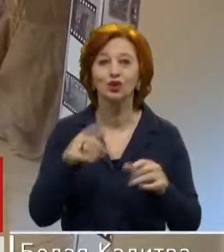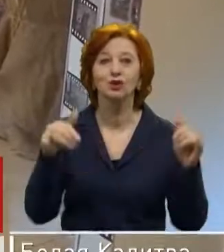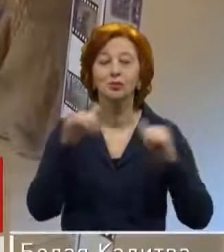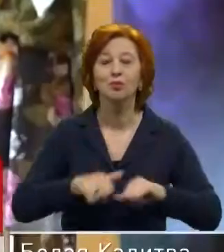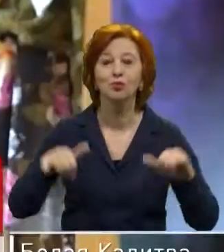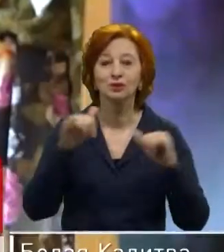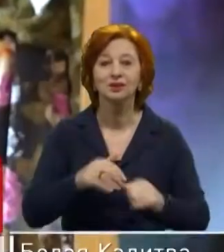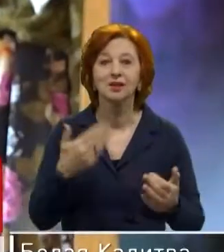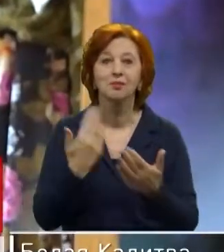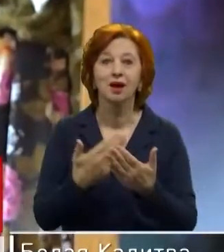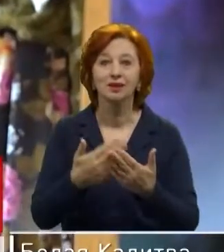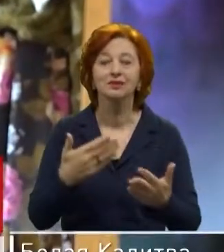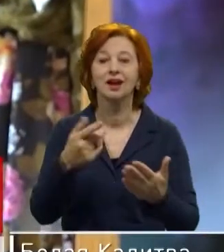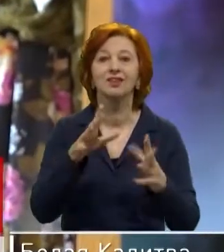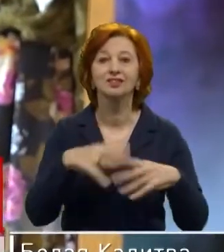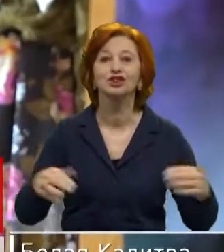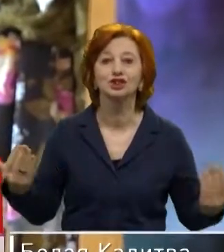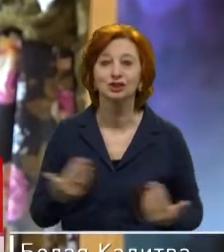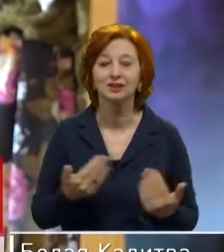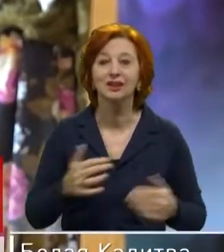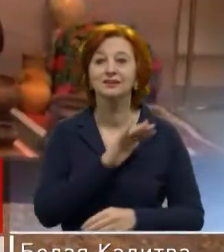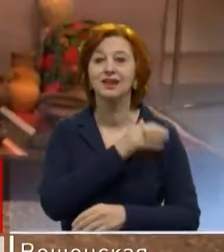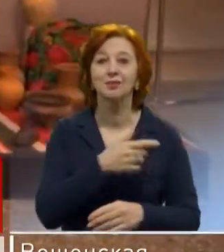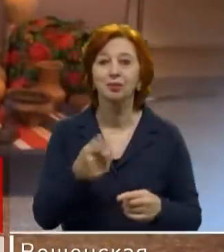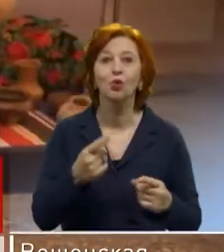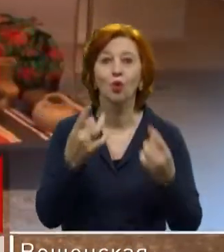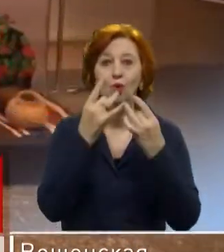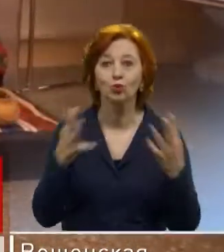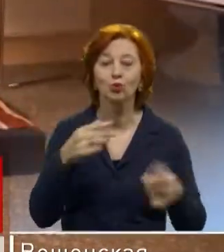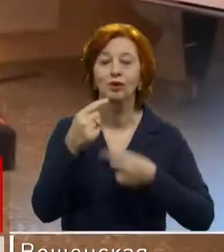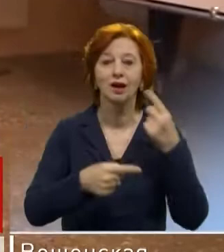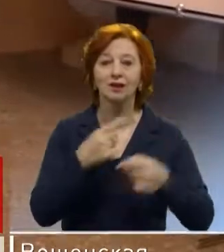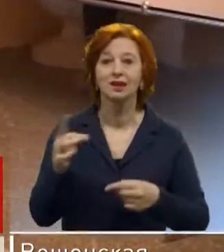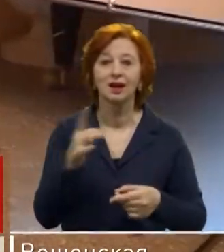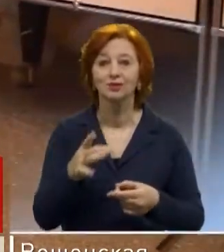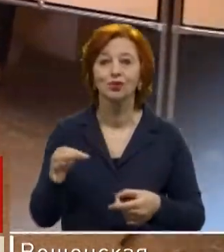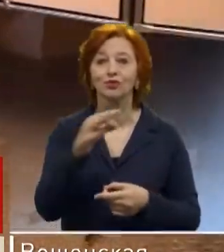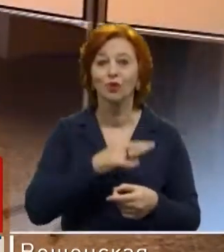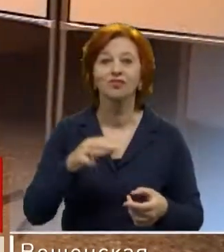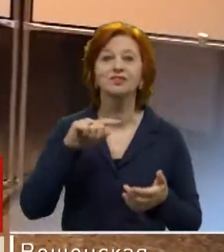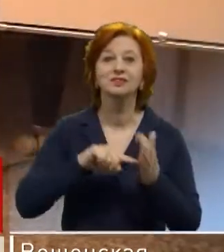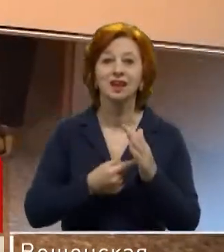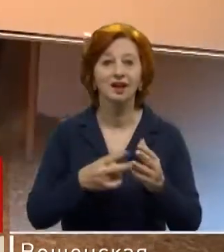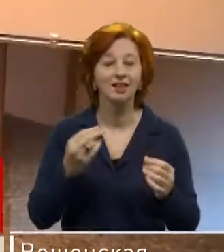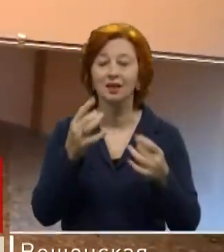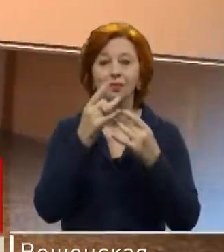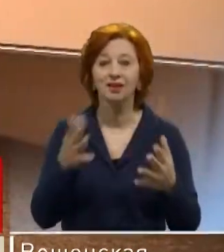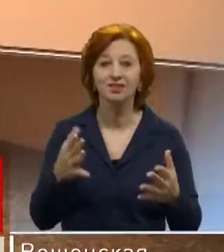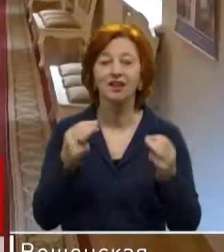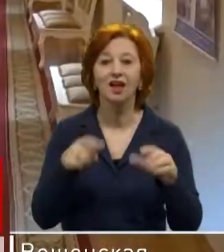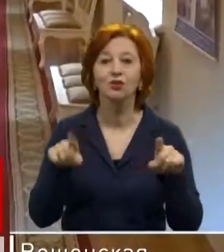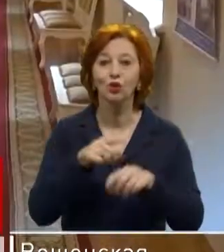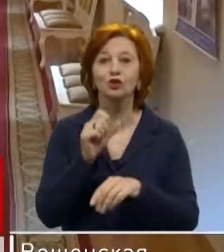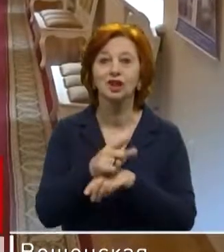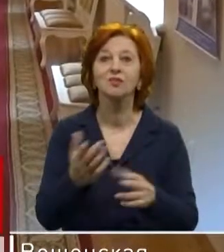сжатой форме продемонстрировать жителям Санкт-Петербурга культурное наследие Ростовской области. Цель не только просветительская. Есть задача